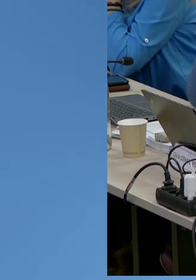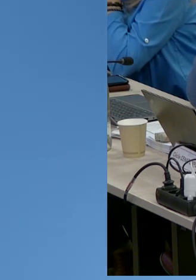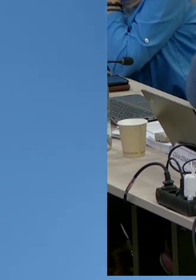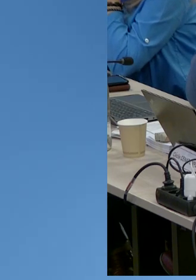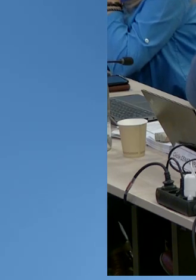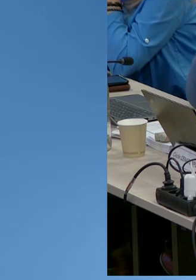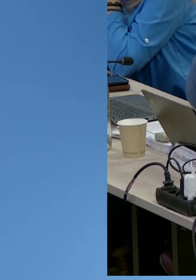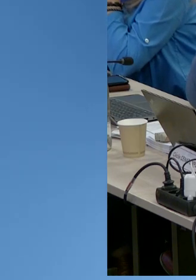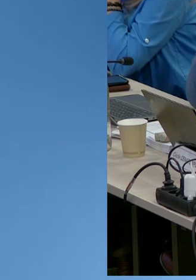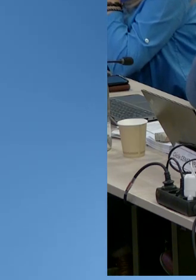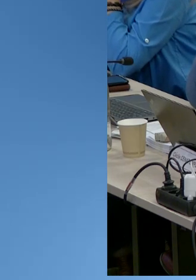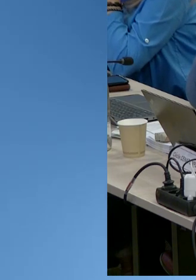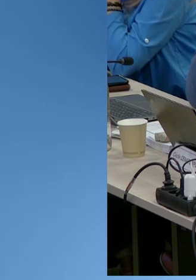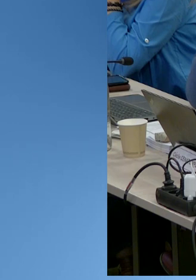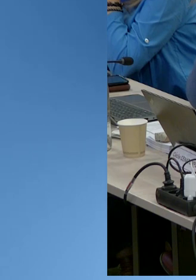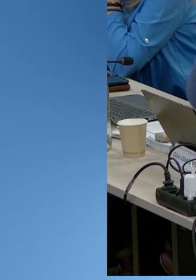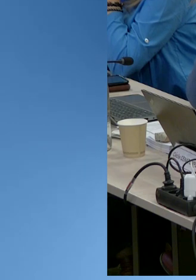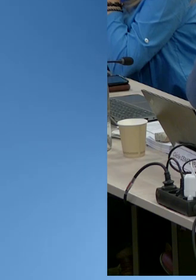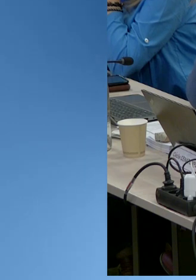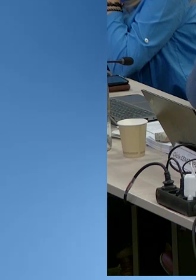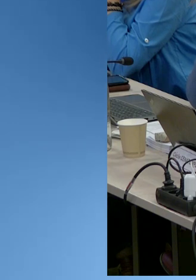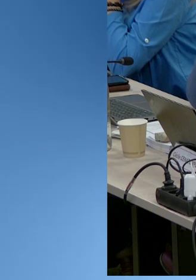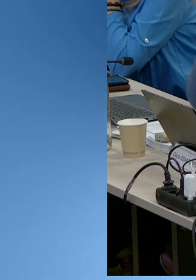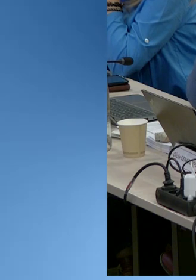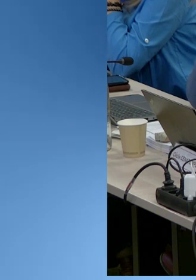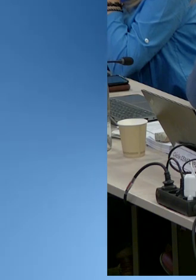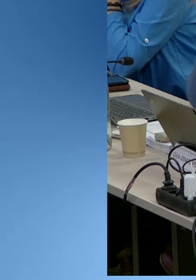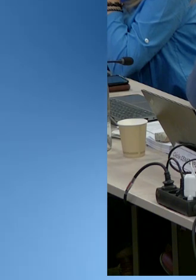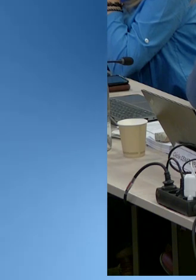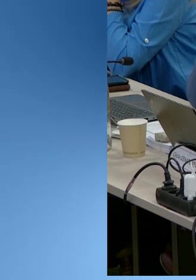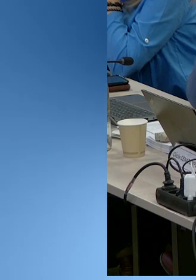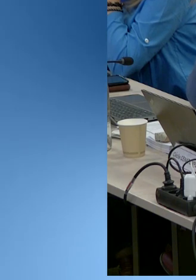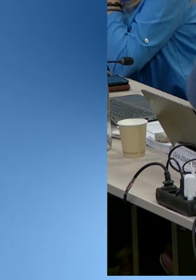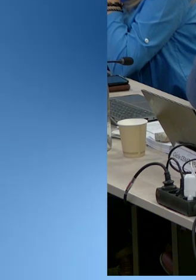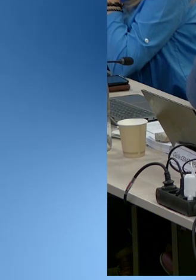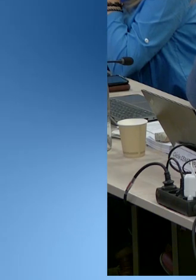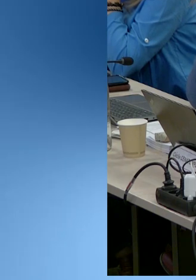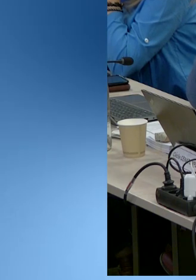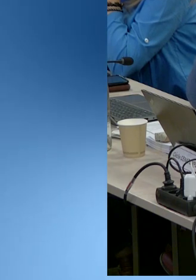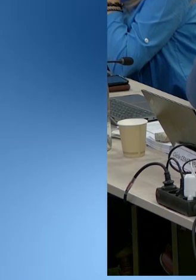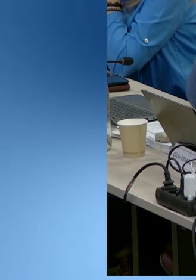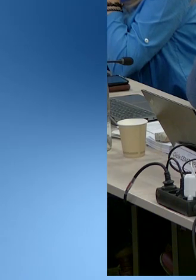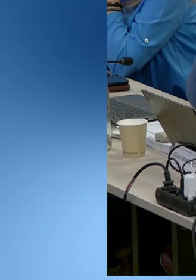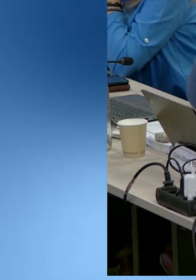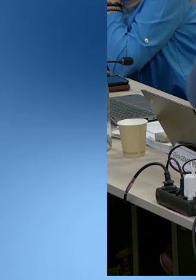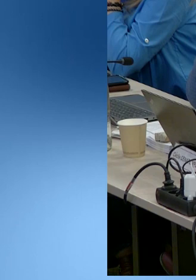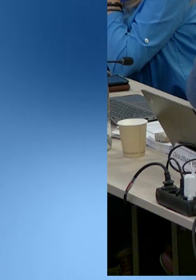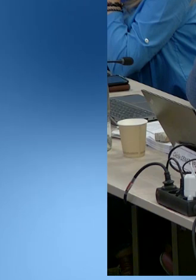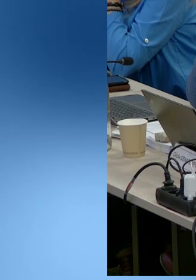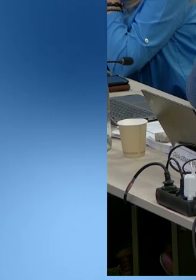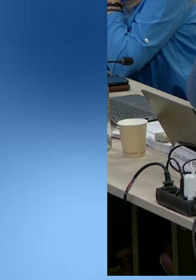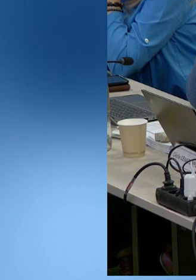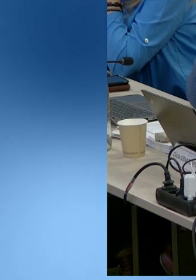la SC au local d'autre part à subventionner trois acteurs du secteur ces délibérations appellent de notre part quelques remarques d'abord